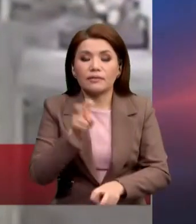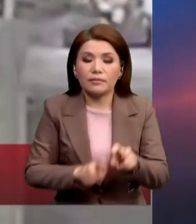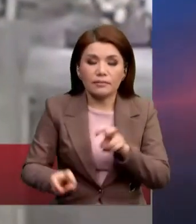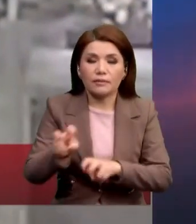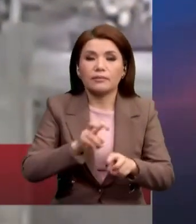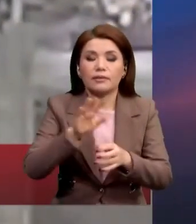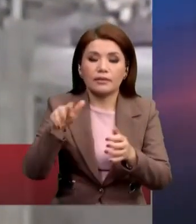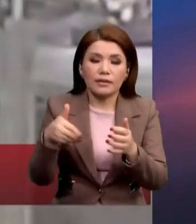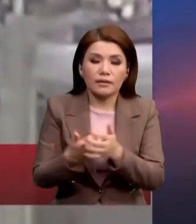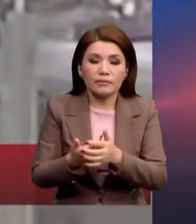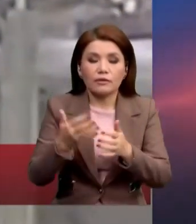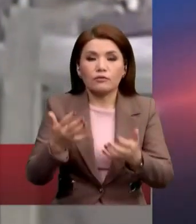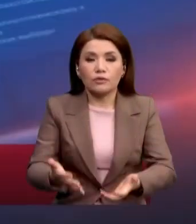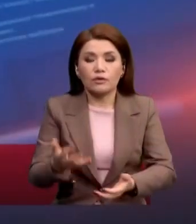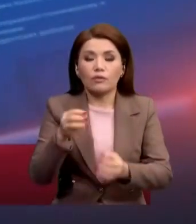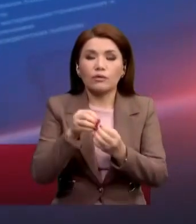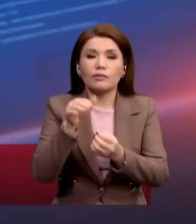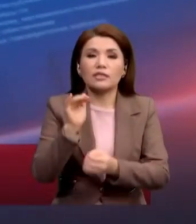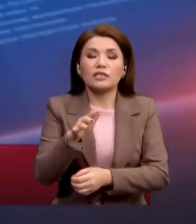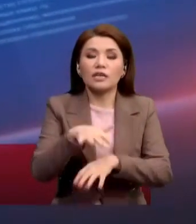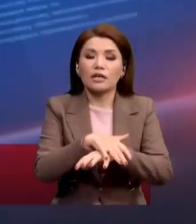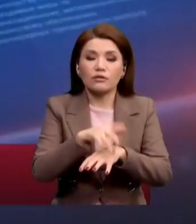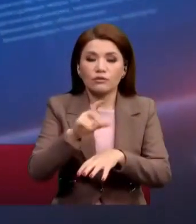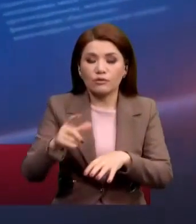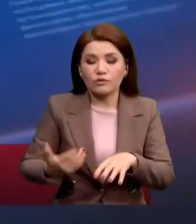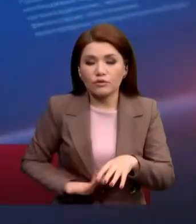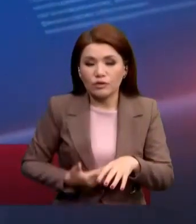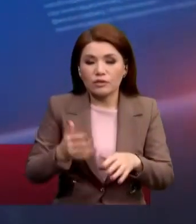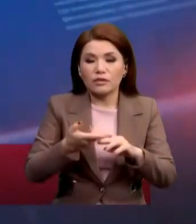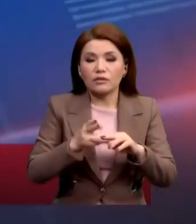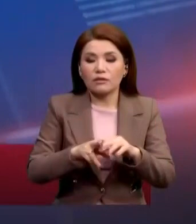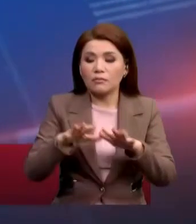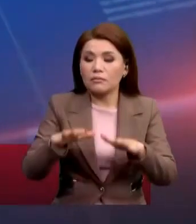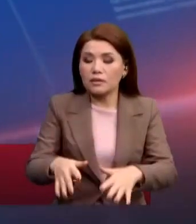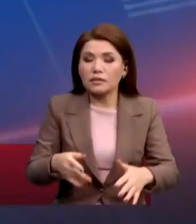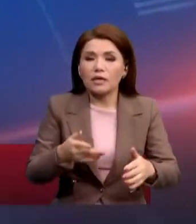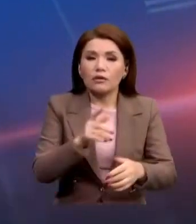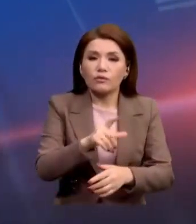жатыр. Майғайын кентінде 10 мыңнан аса халық тұрады. Тұрғындарды жұмыспен қамтып отырған